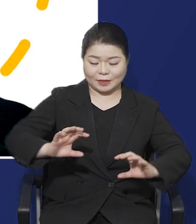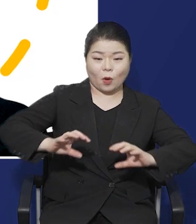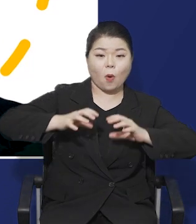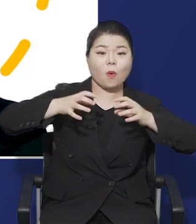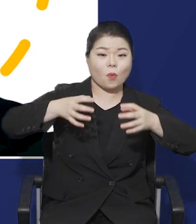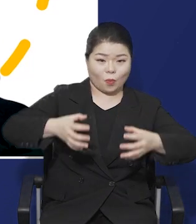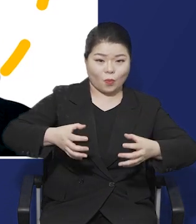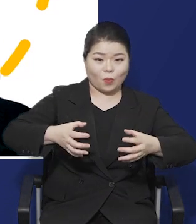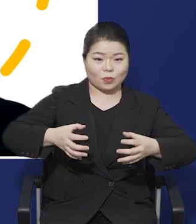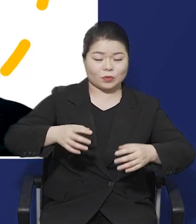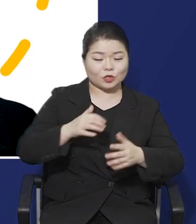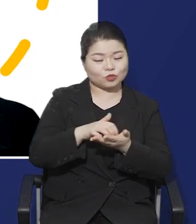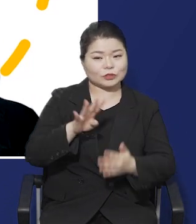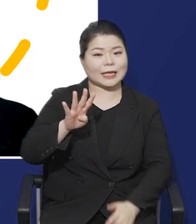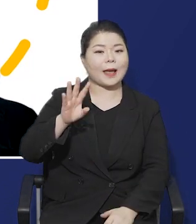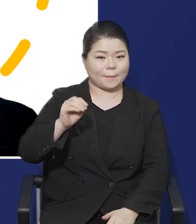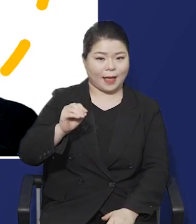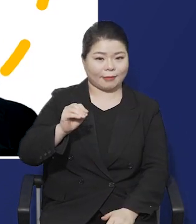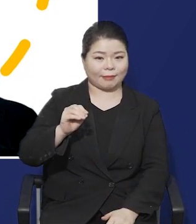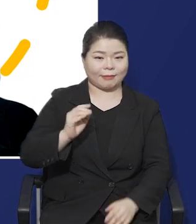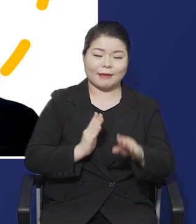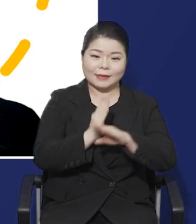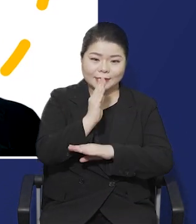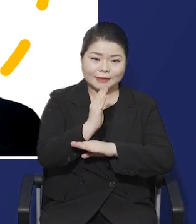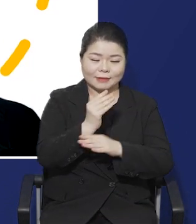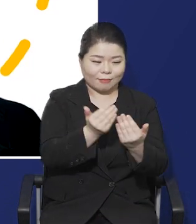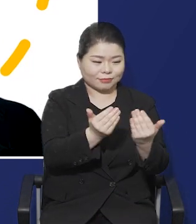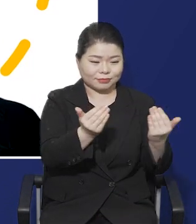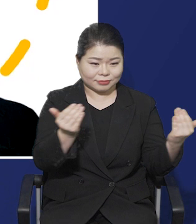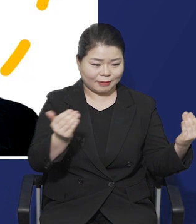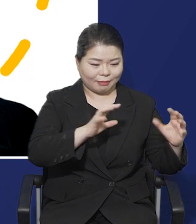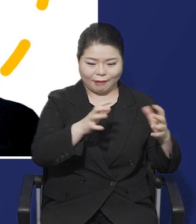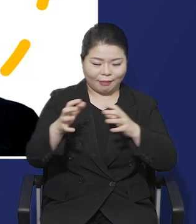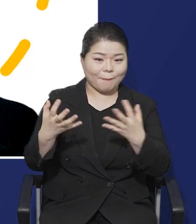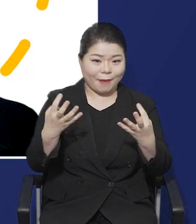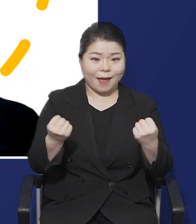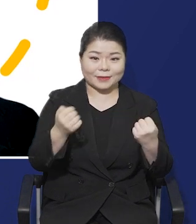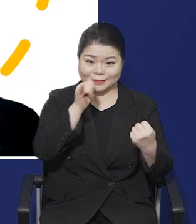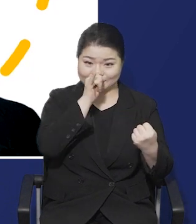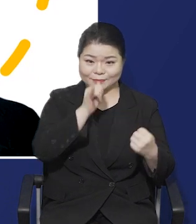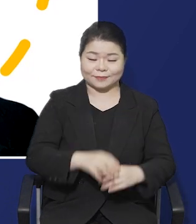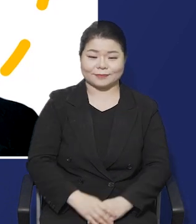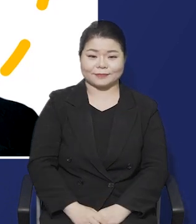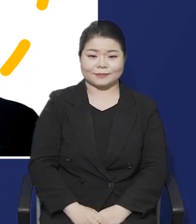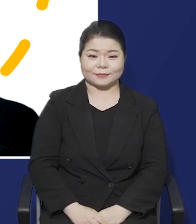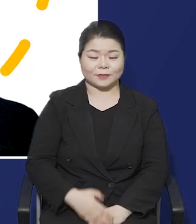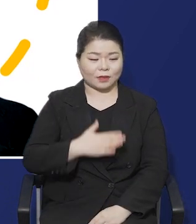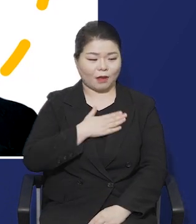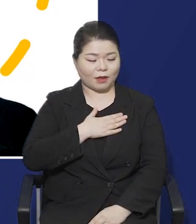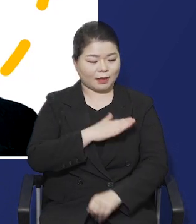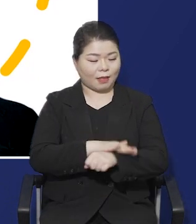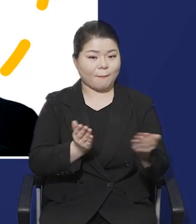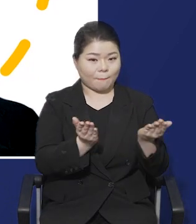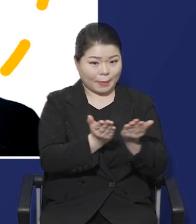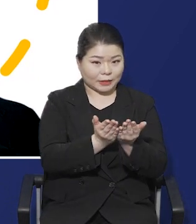세계에서 한 4만 개 이상의 다양한 전시회가 세계 각국에서 개최가 됩니다. 과연 나에게